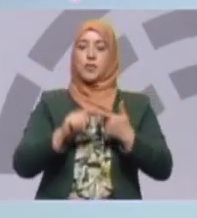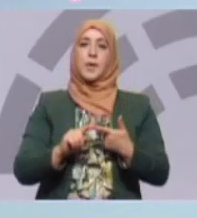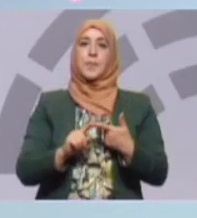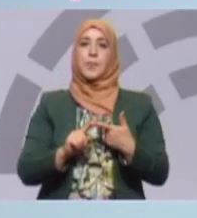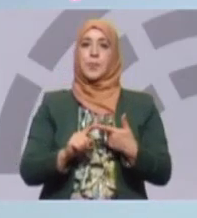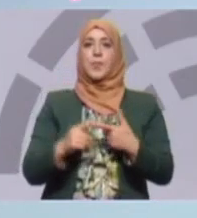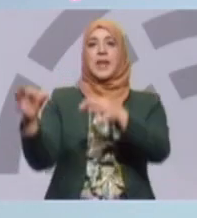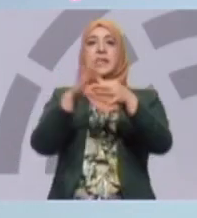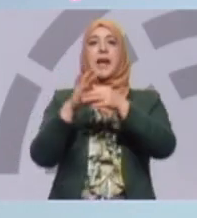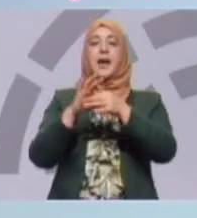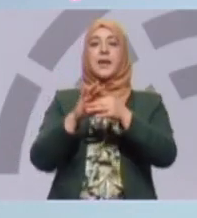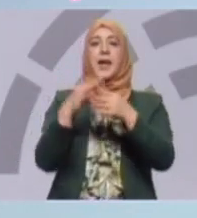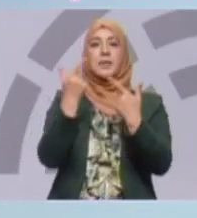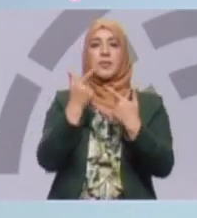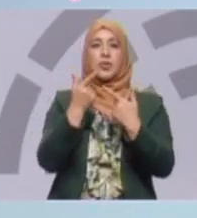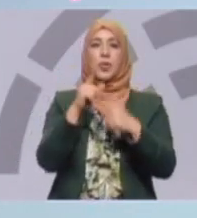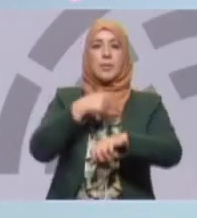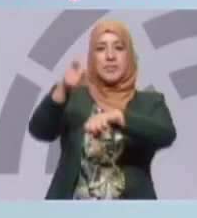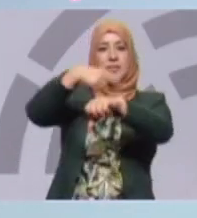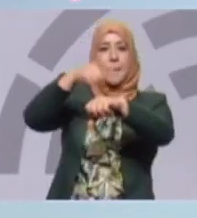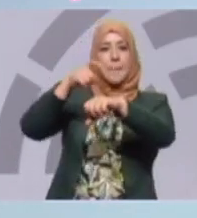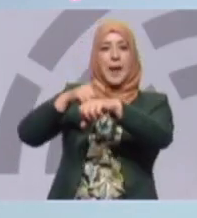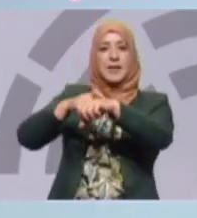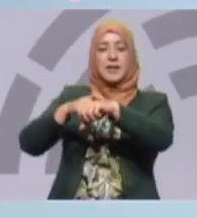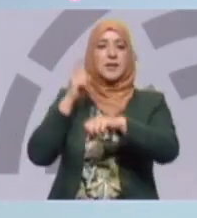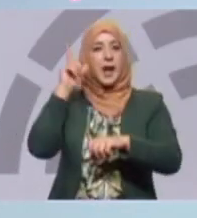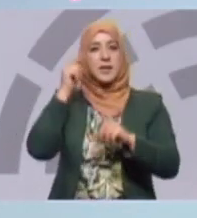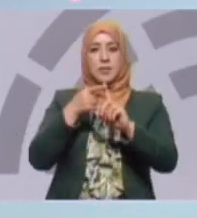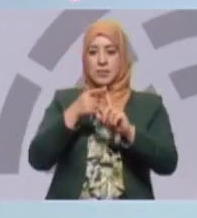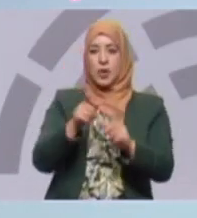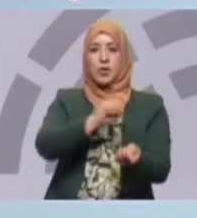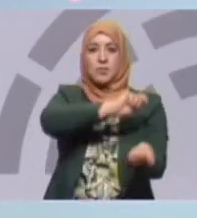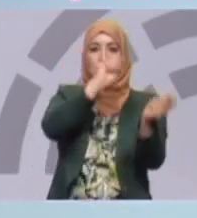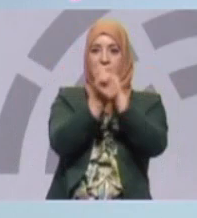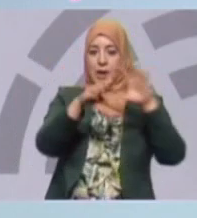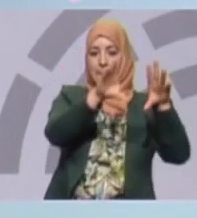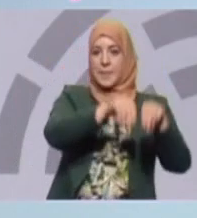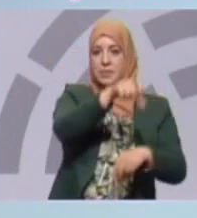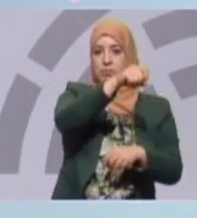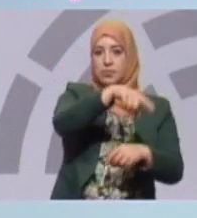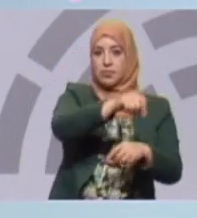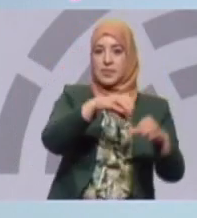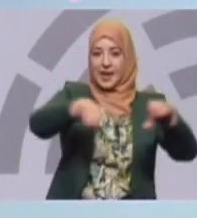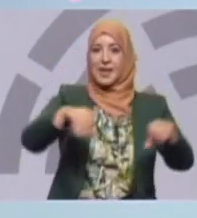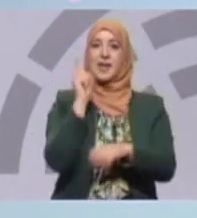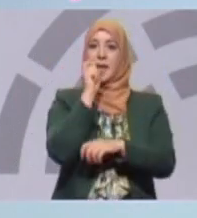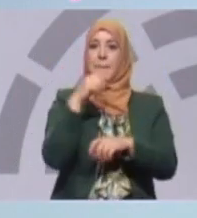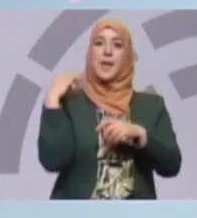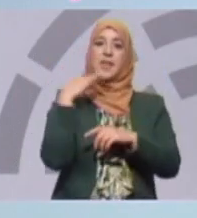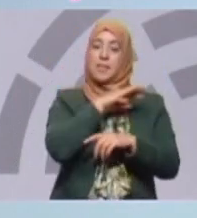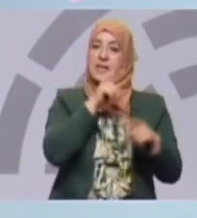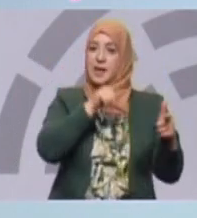تتعلق بالديوان الوطني لتطهير لابد من تحويل محطه التطهير بصعيد علامه مباشره الى القطب